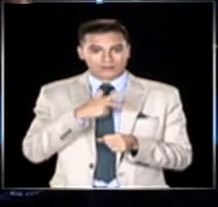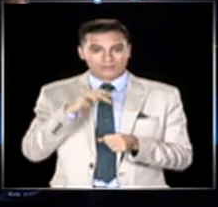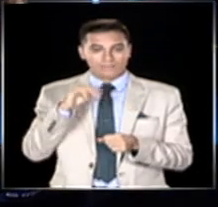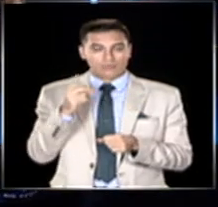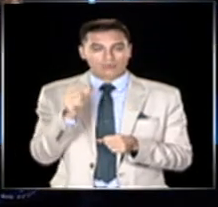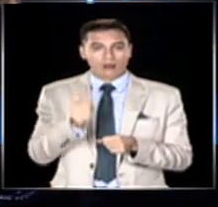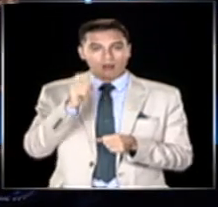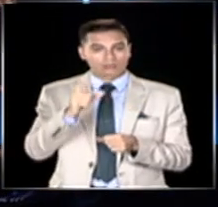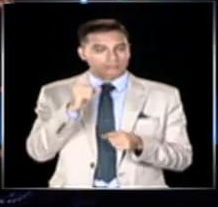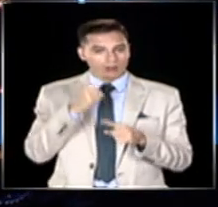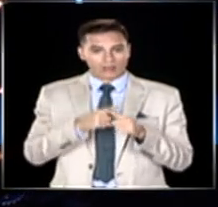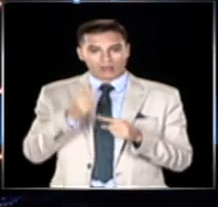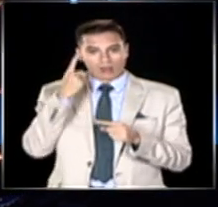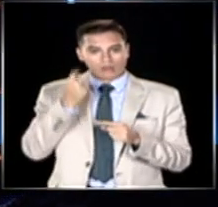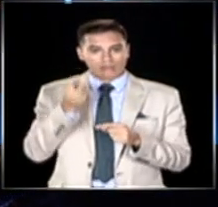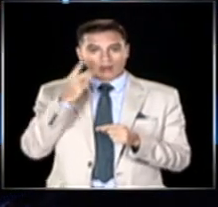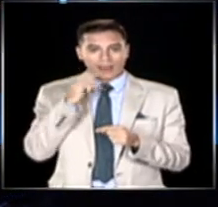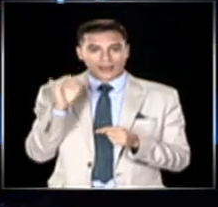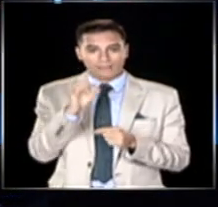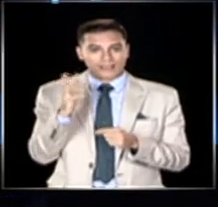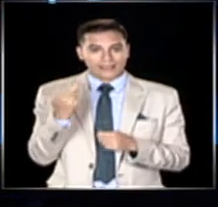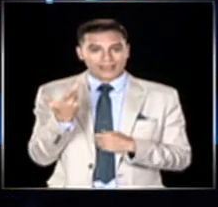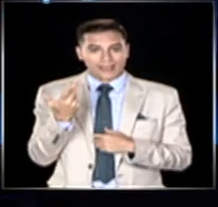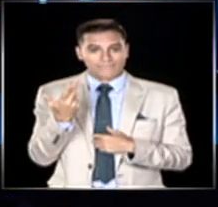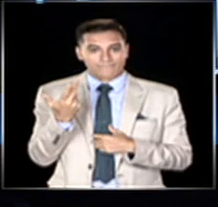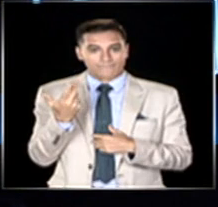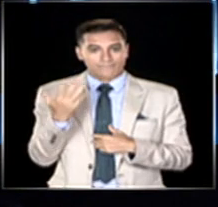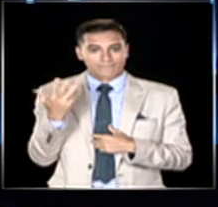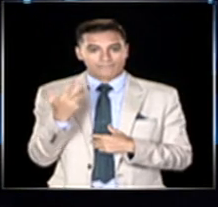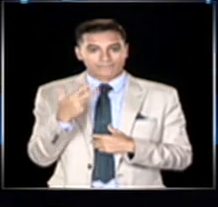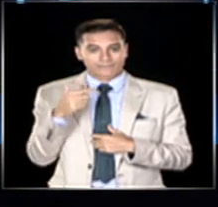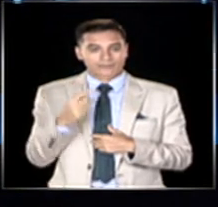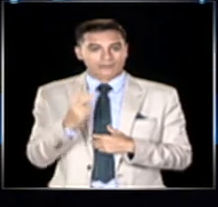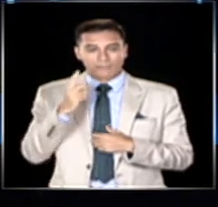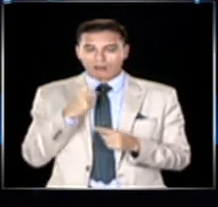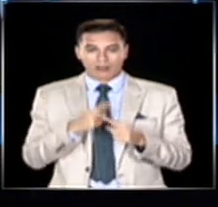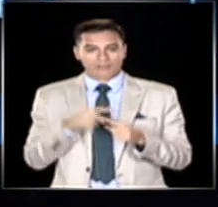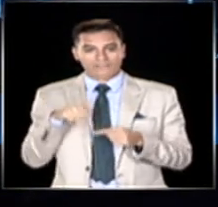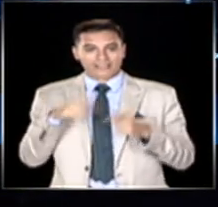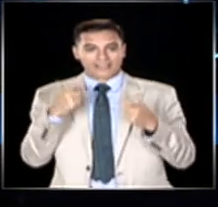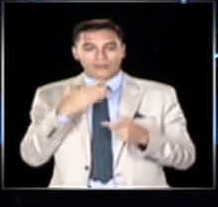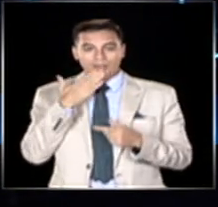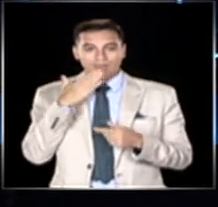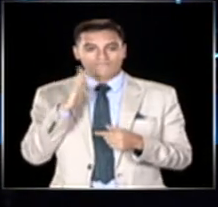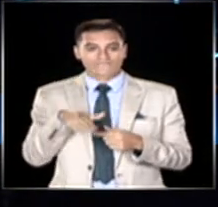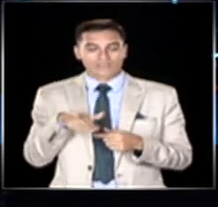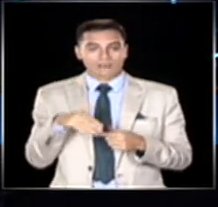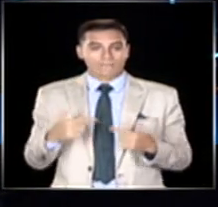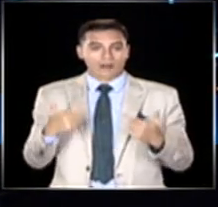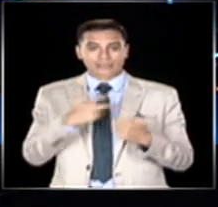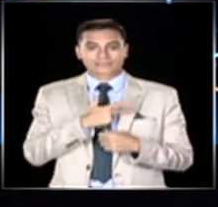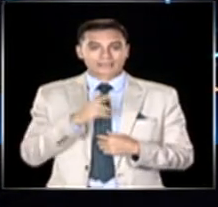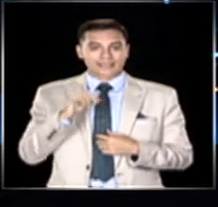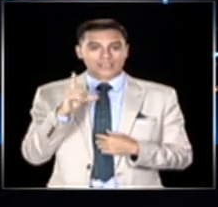غلط. كم عدد حروف كلمة اختراع؟ 7. غلط. في أي دولة آسيوية وقعت معركة ديو